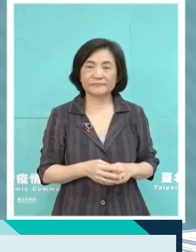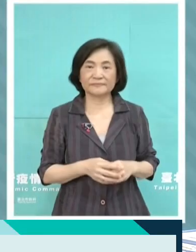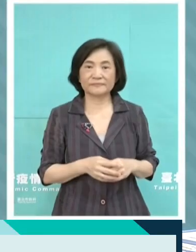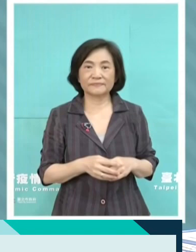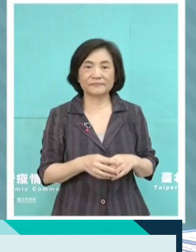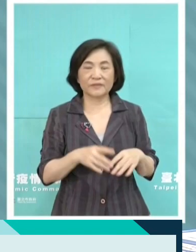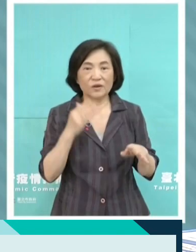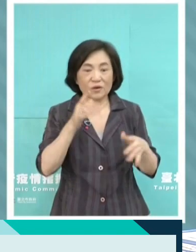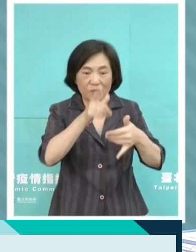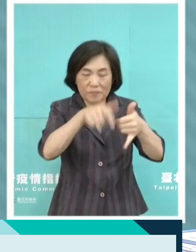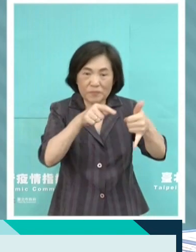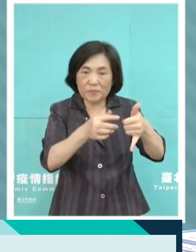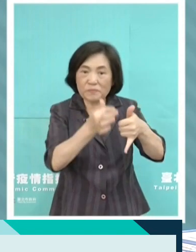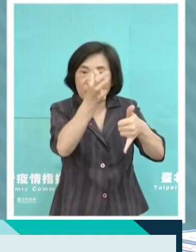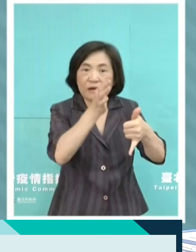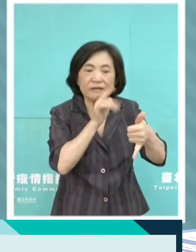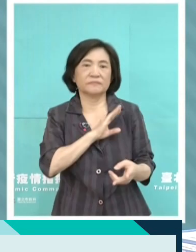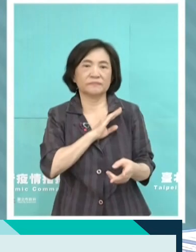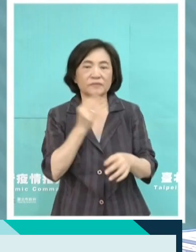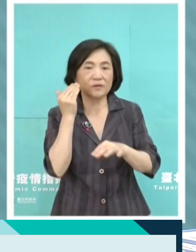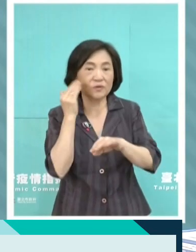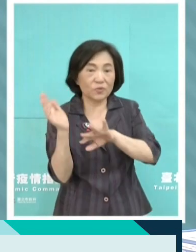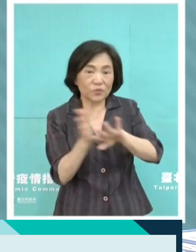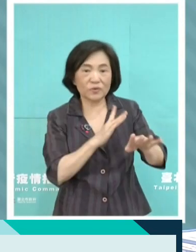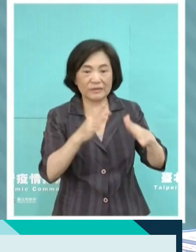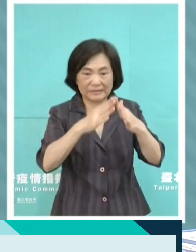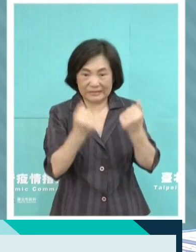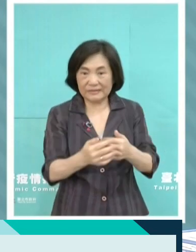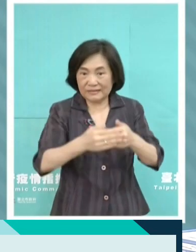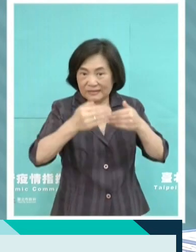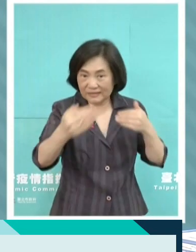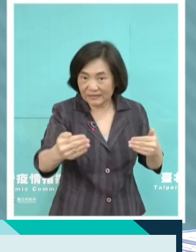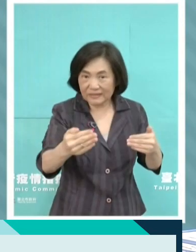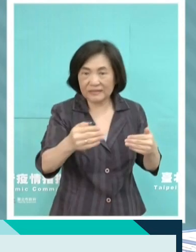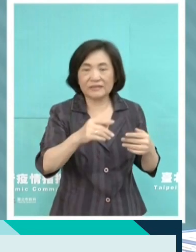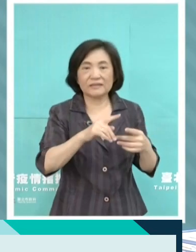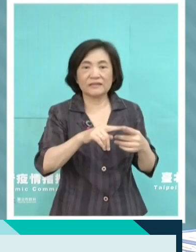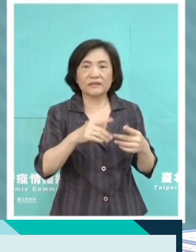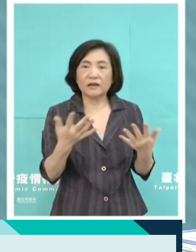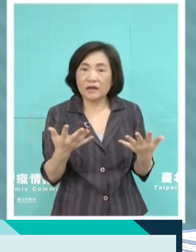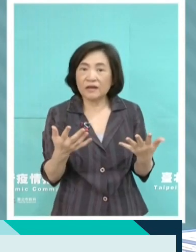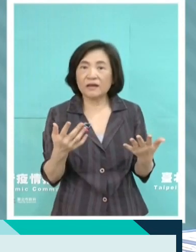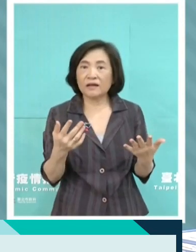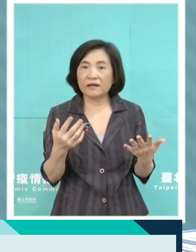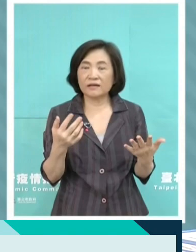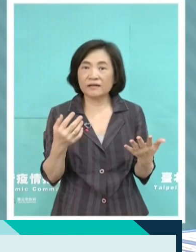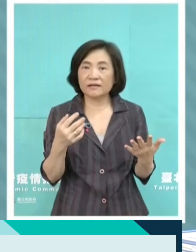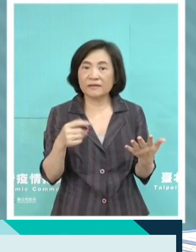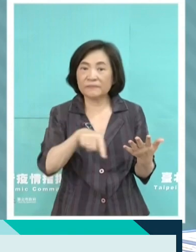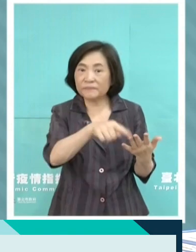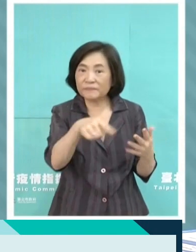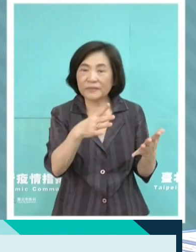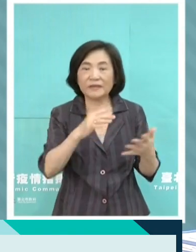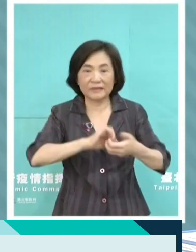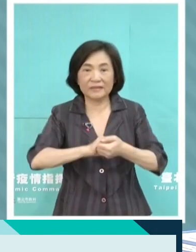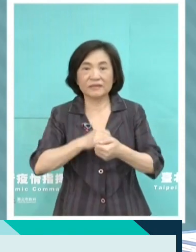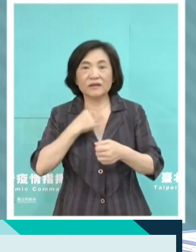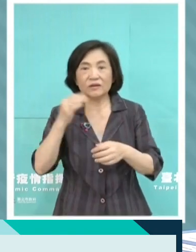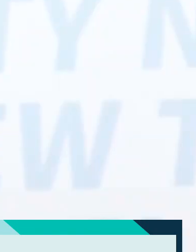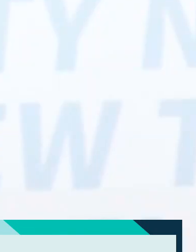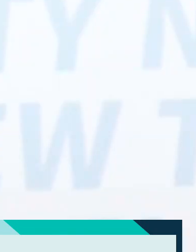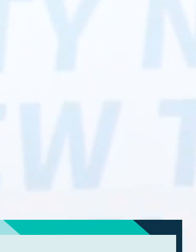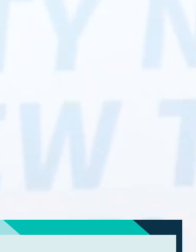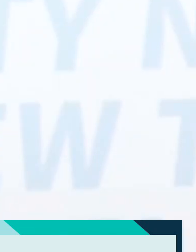呢，确诊的当然是到医院去，居家隔离的，那这些呢就需要有这个照顾